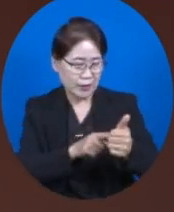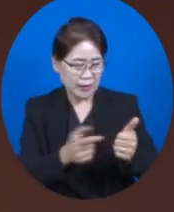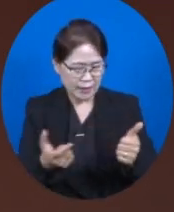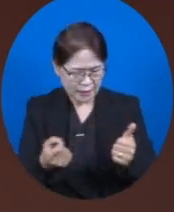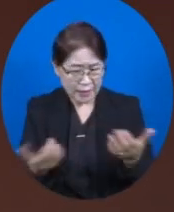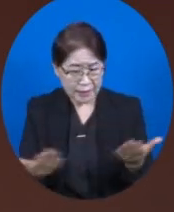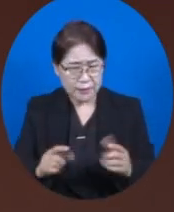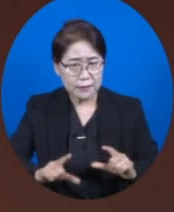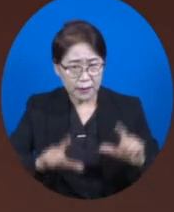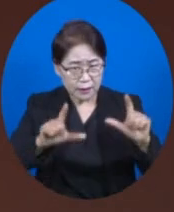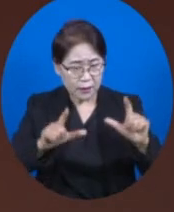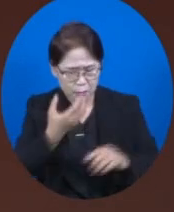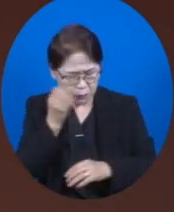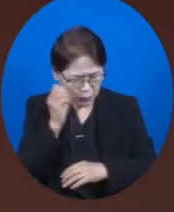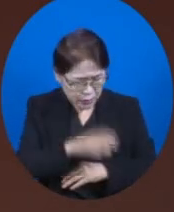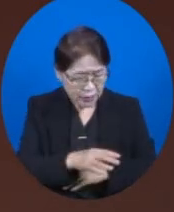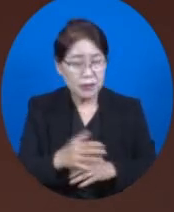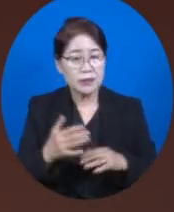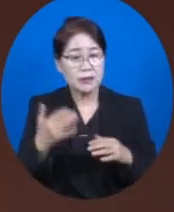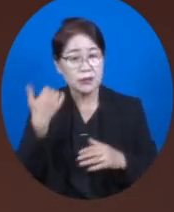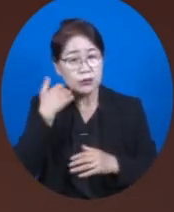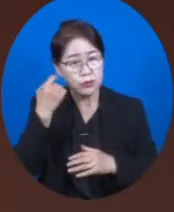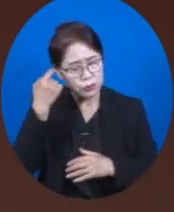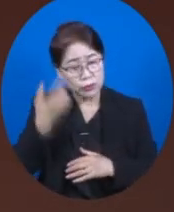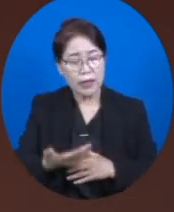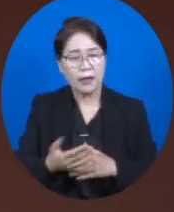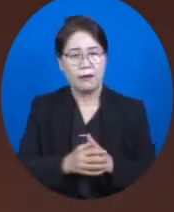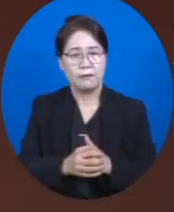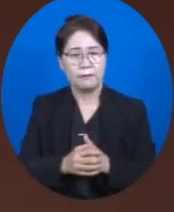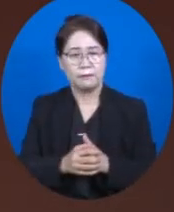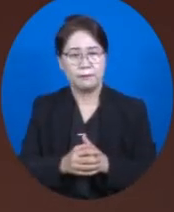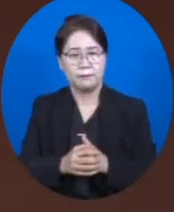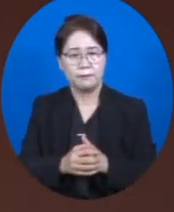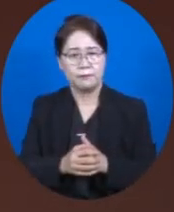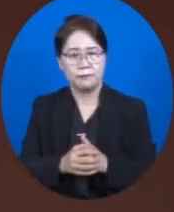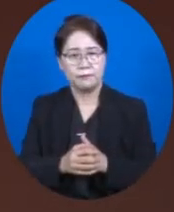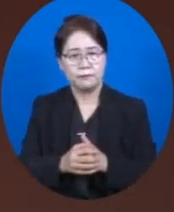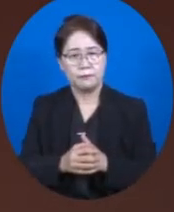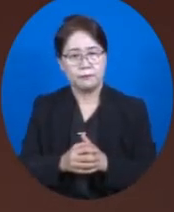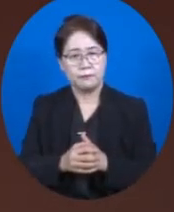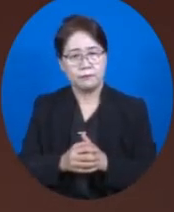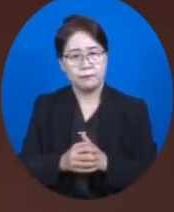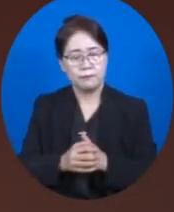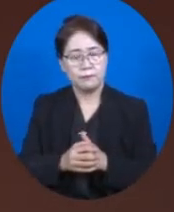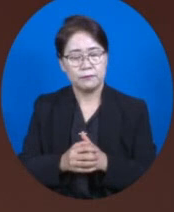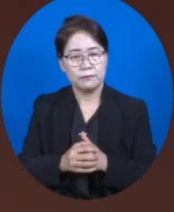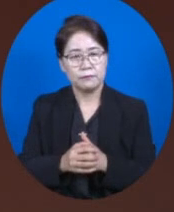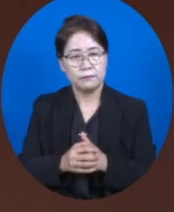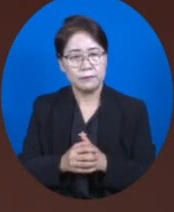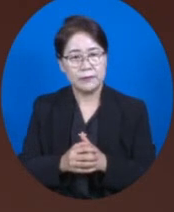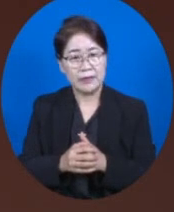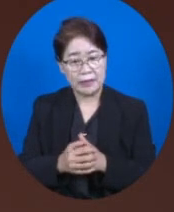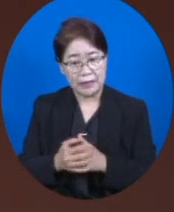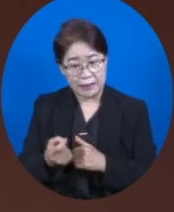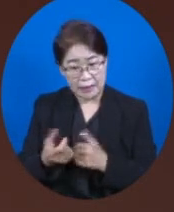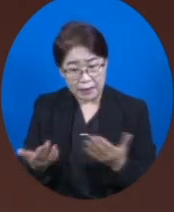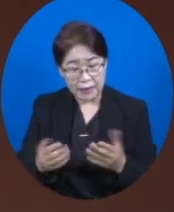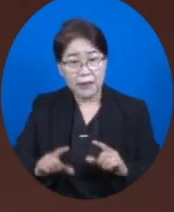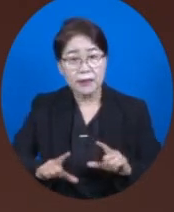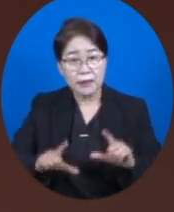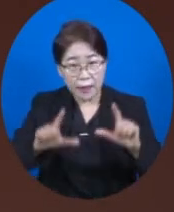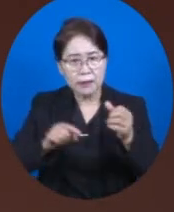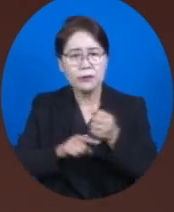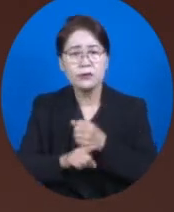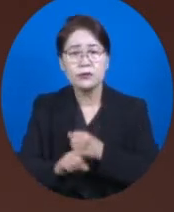작은 일의 날이라고 멸시하는 자가 누구냐라고 말씀하셨습니다 그런 적이 말씀하고 있는 작은 일에 날이라고 하는